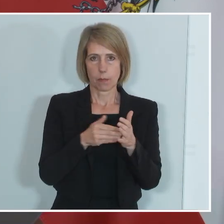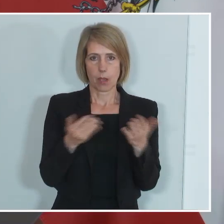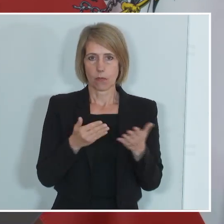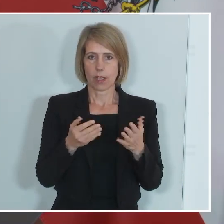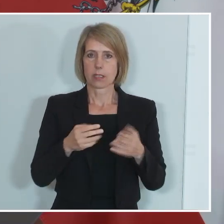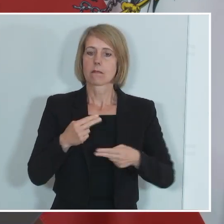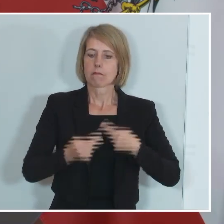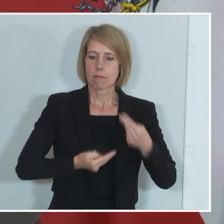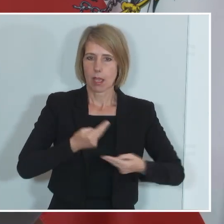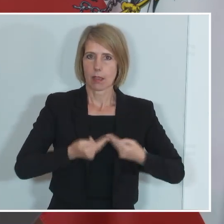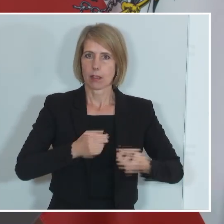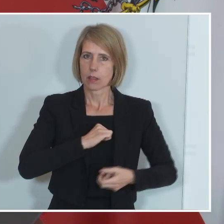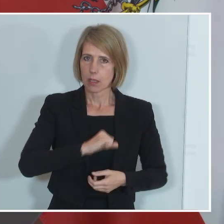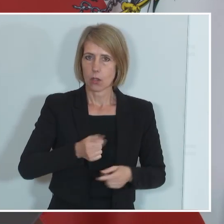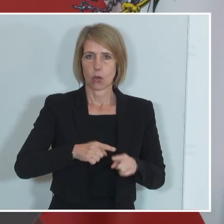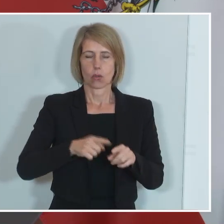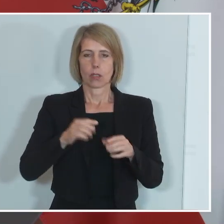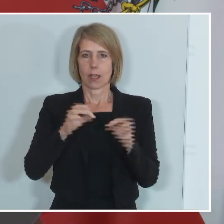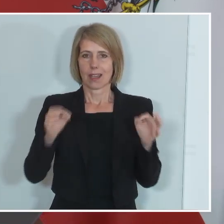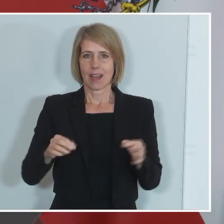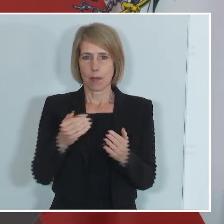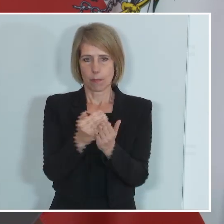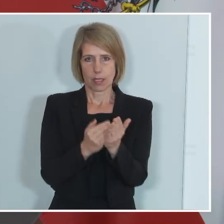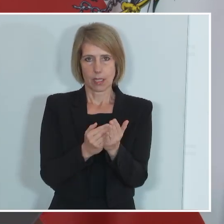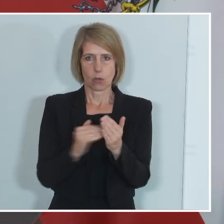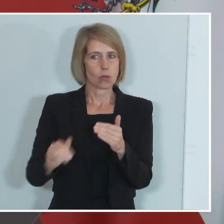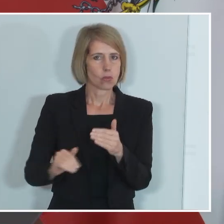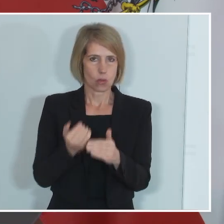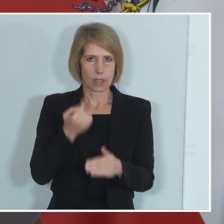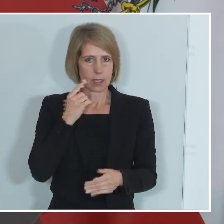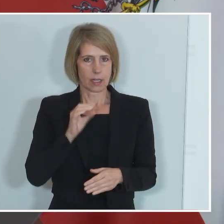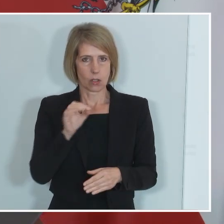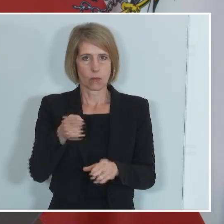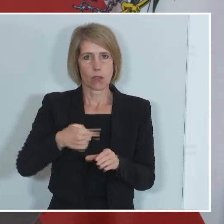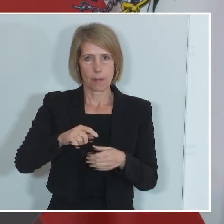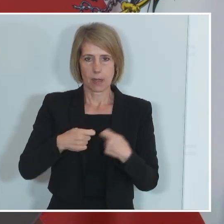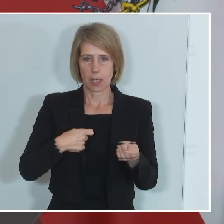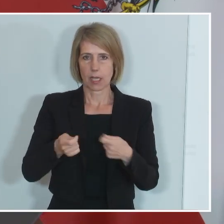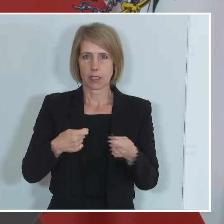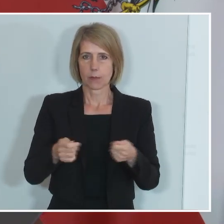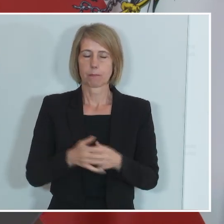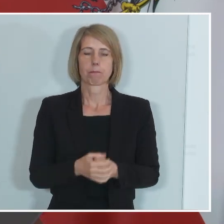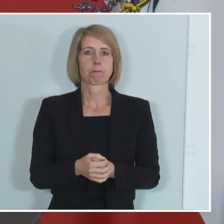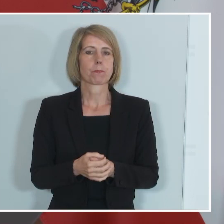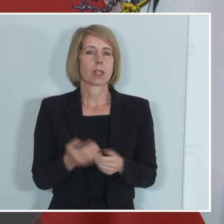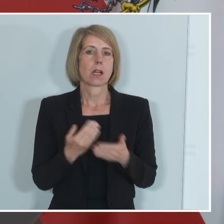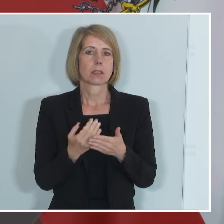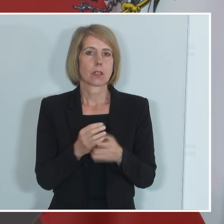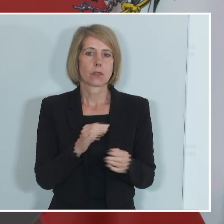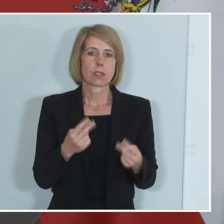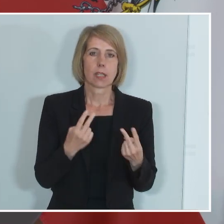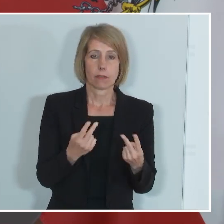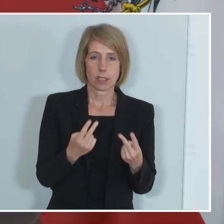und die Rahmenbedingungen für den Binnenmarkt neu denken. Dringend notwendig ist es daher, dass die